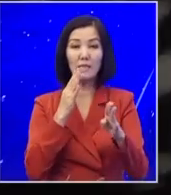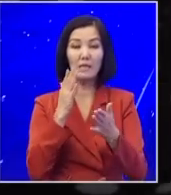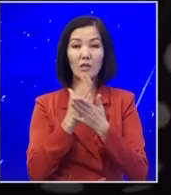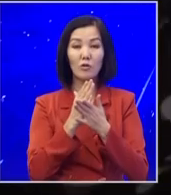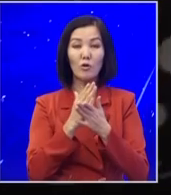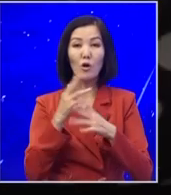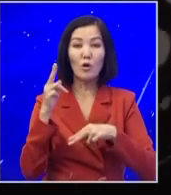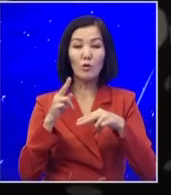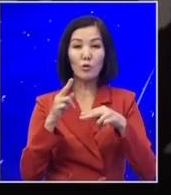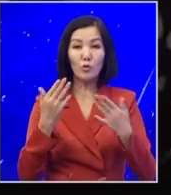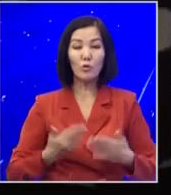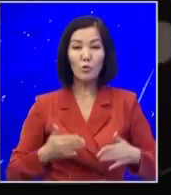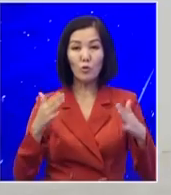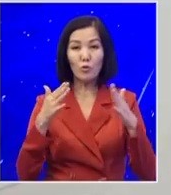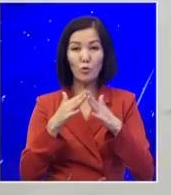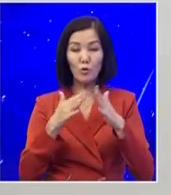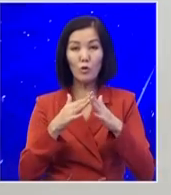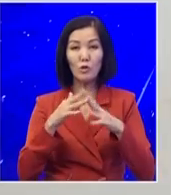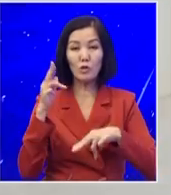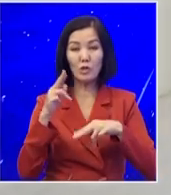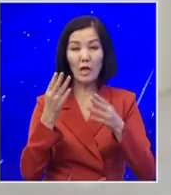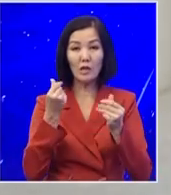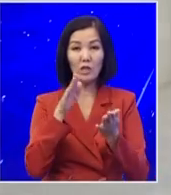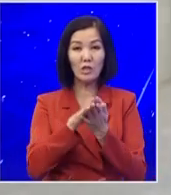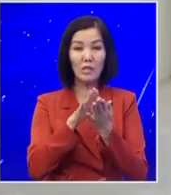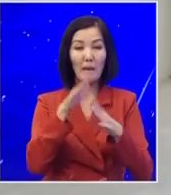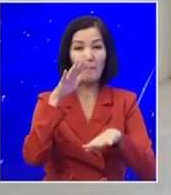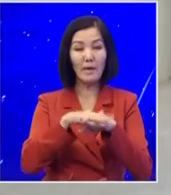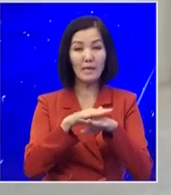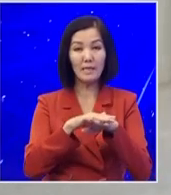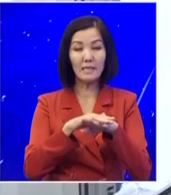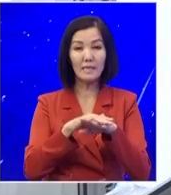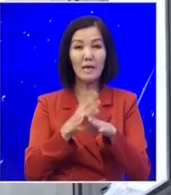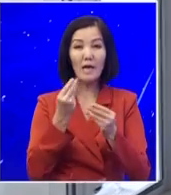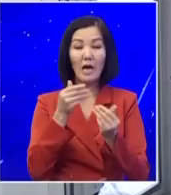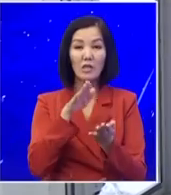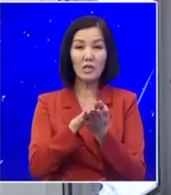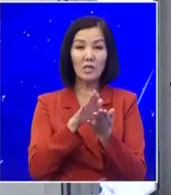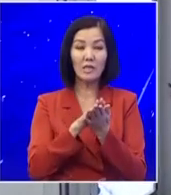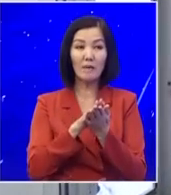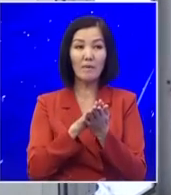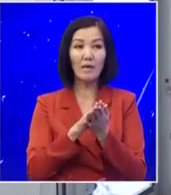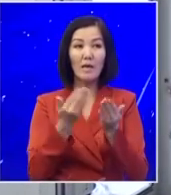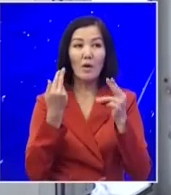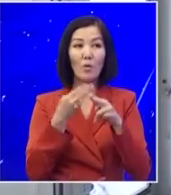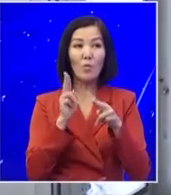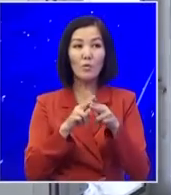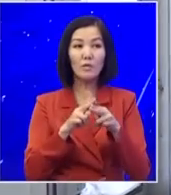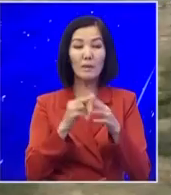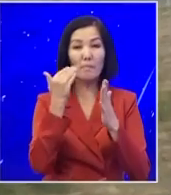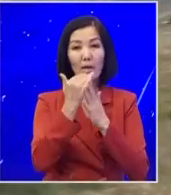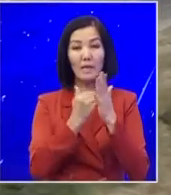Тұрғын үй құрылыс жинақ банкінің тұрақты салымшысы. Жинаған қаражаты тұрғын үйдің алғашқы жарнасына жеткен. Осы бағдарлама тиімділігін